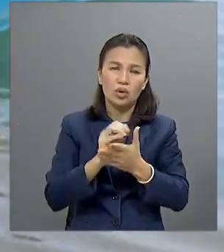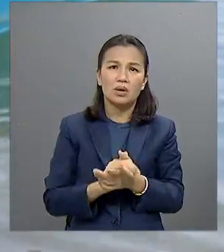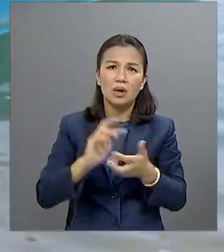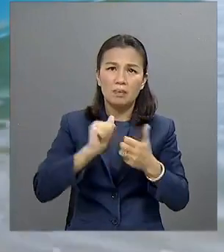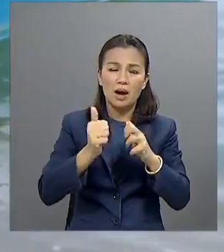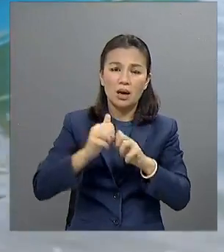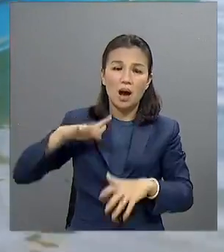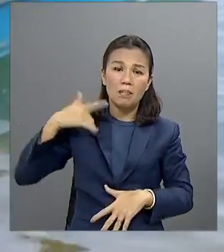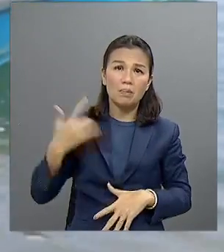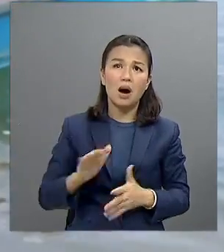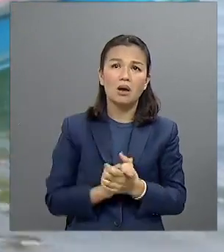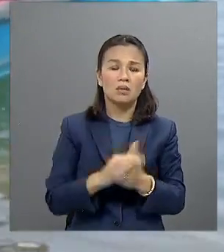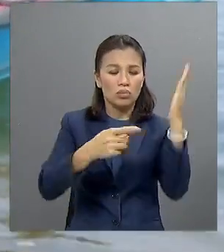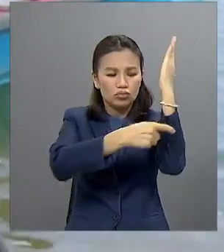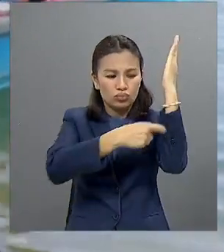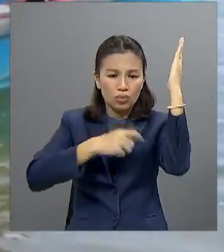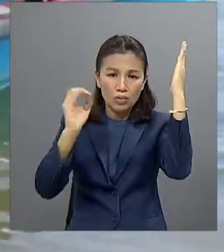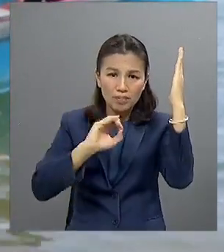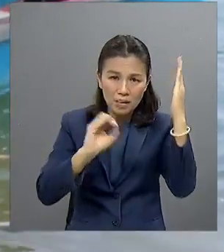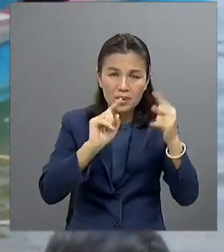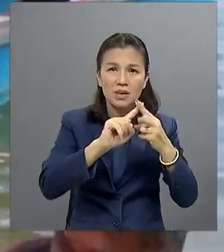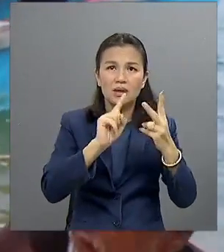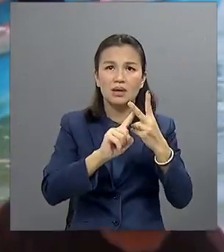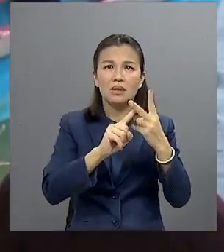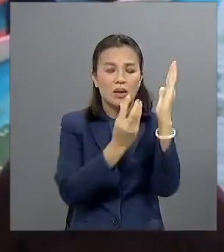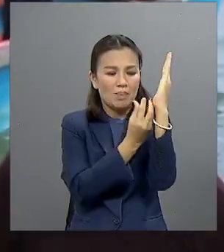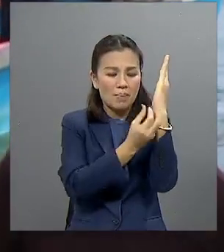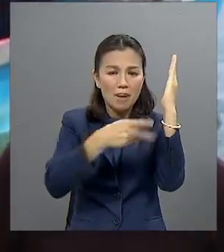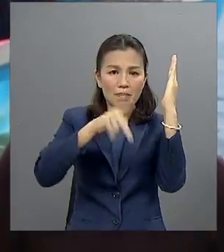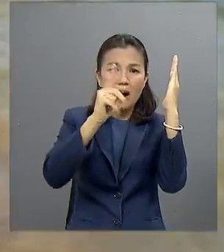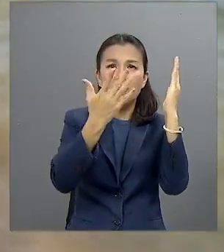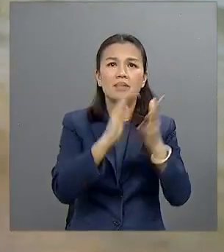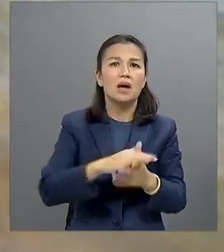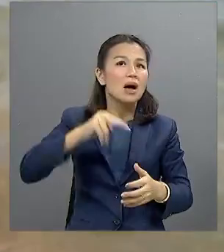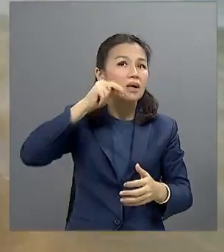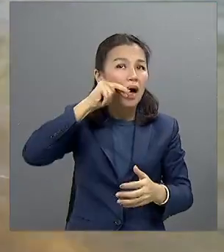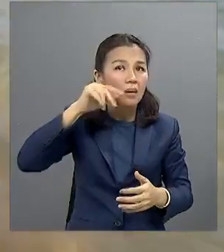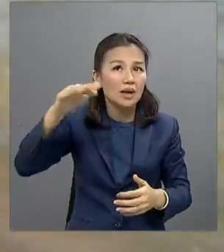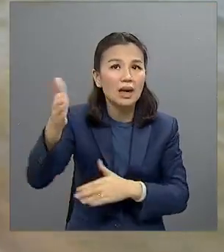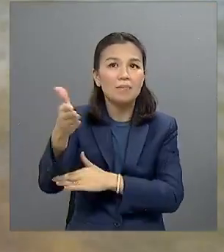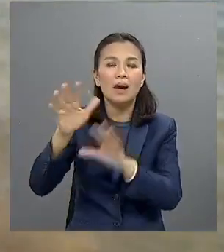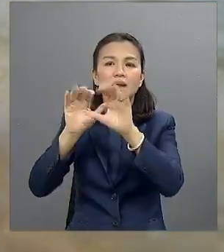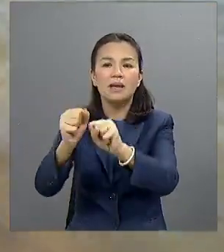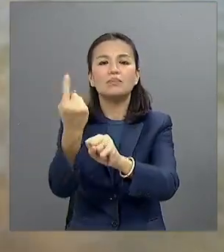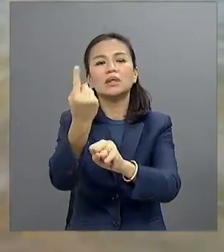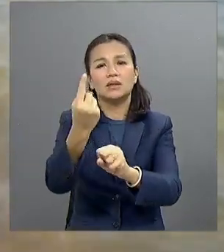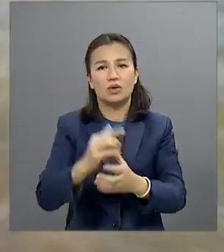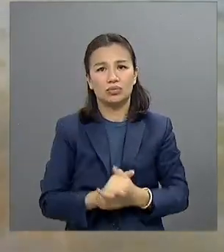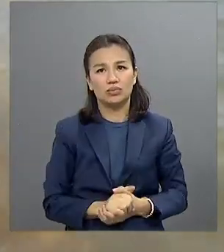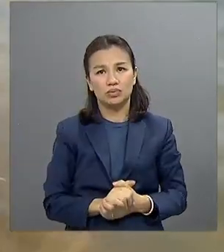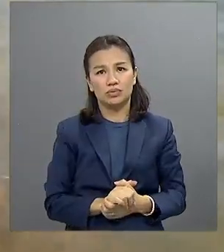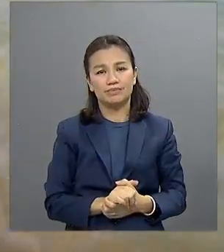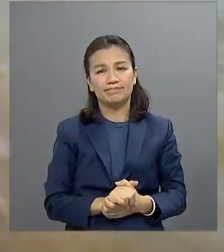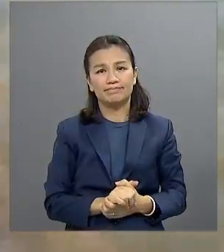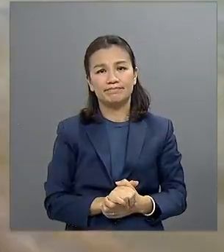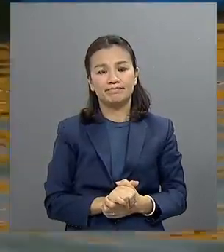นยางไม่มีต้นปาล์มเรามีแต่ทะเลหาปลาอย่างเดียวครับ ค่ะส่วนนางส